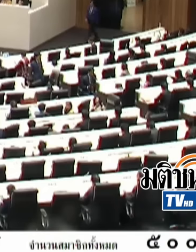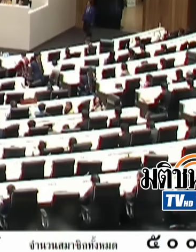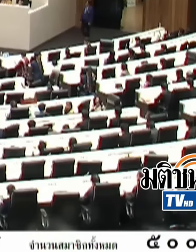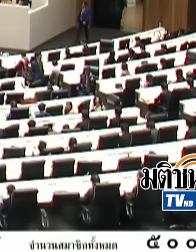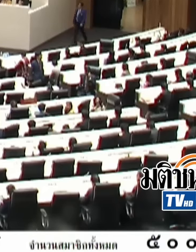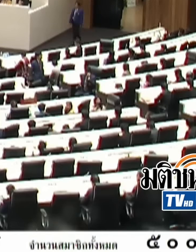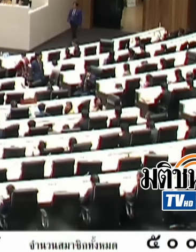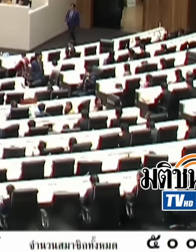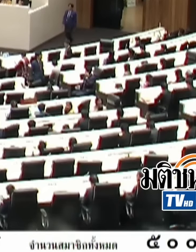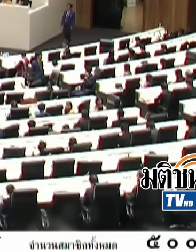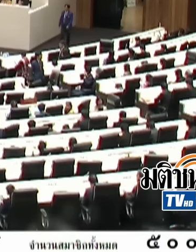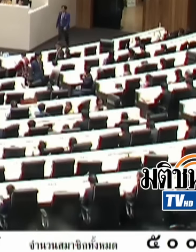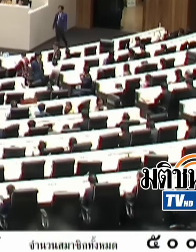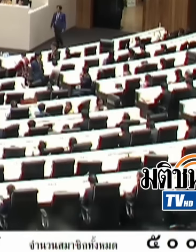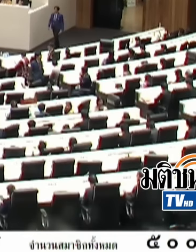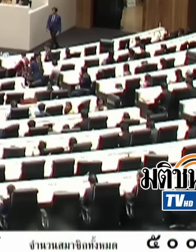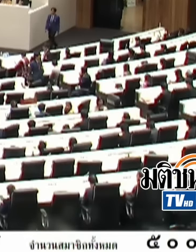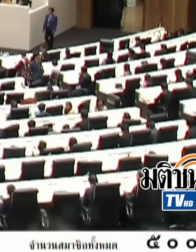ครับเรียบร้อยนะครับ